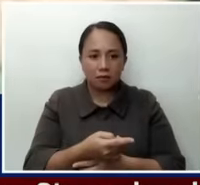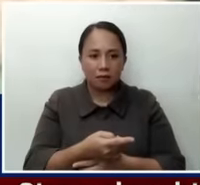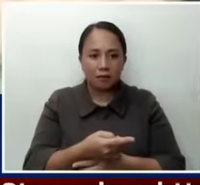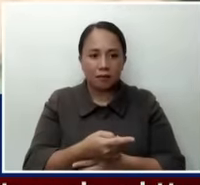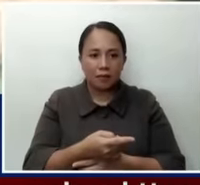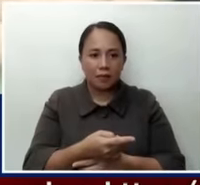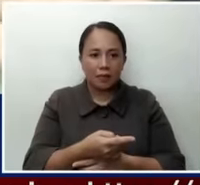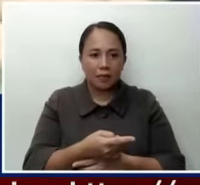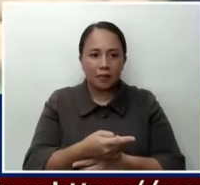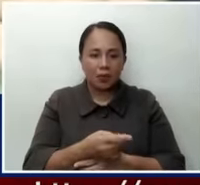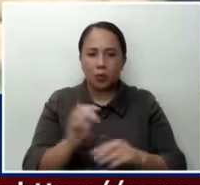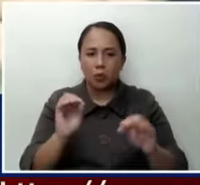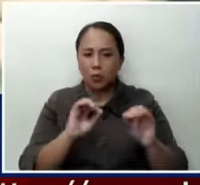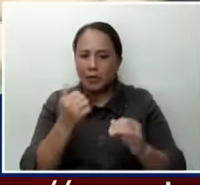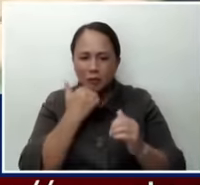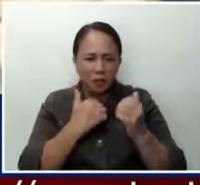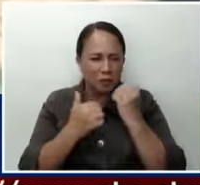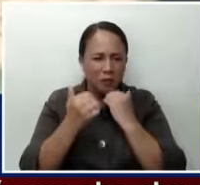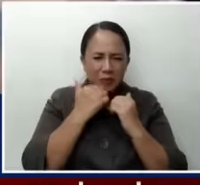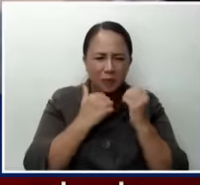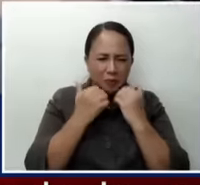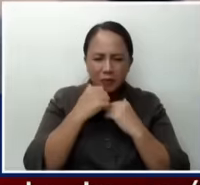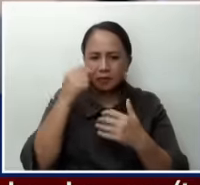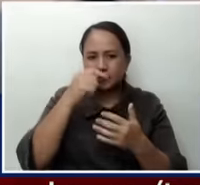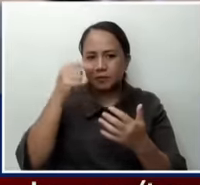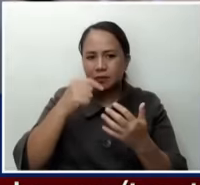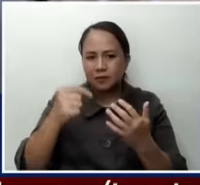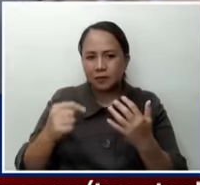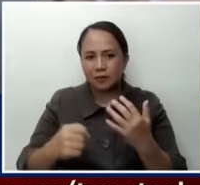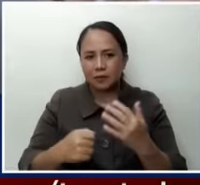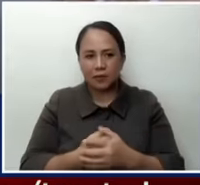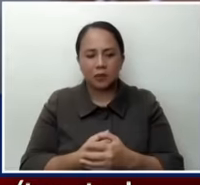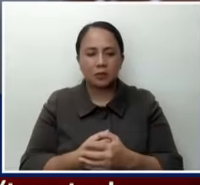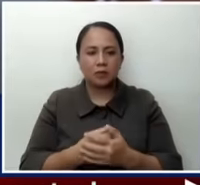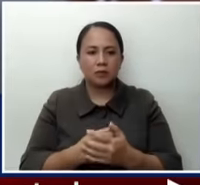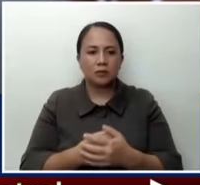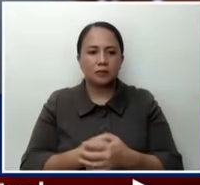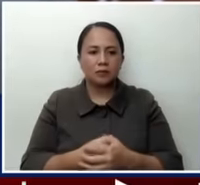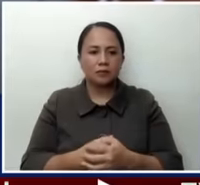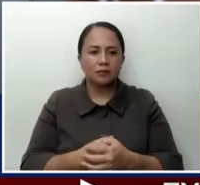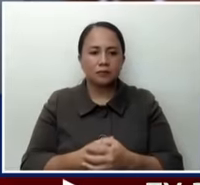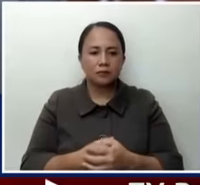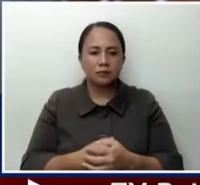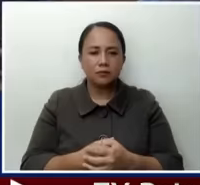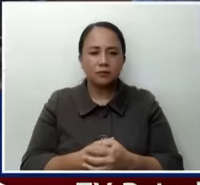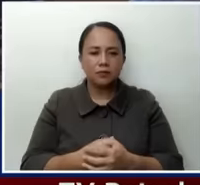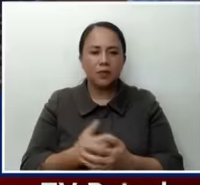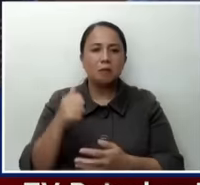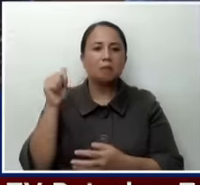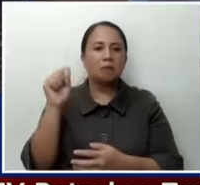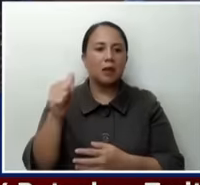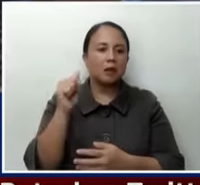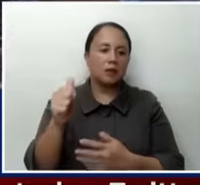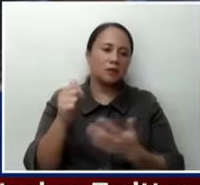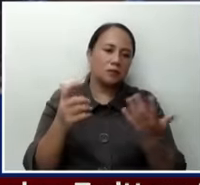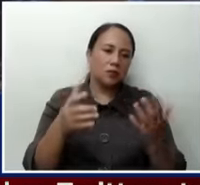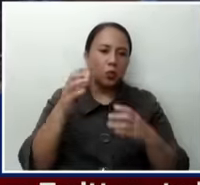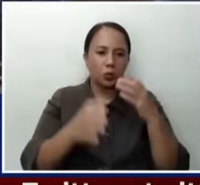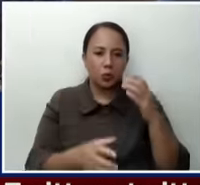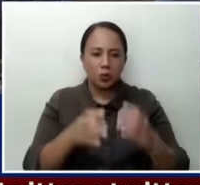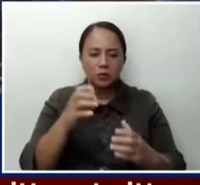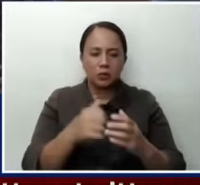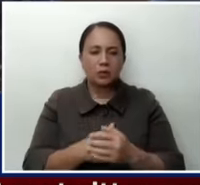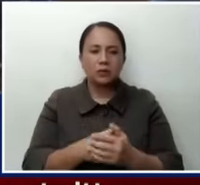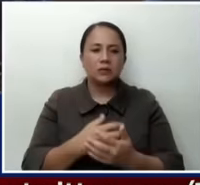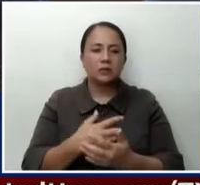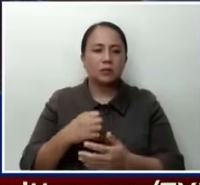wala siyang kasalanan sa mga akusasyon na pinaparatang sa kanya, bahala ng korte dyan. Paalala naman ni